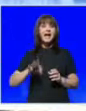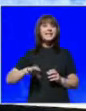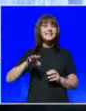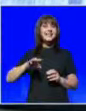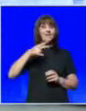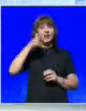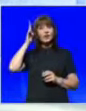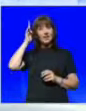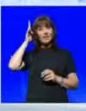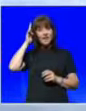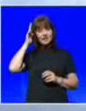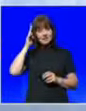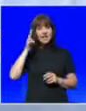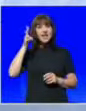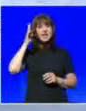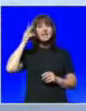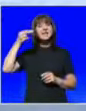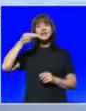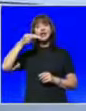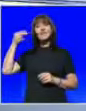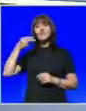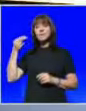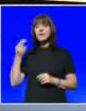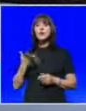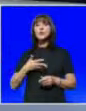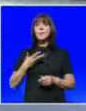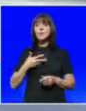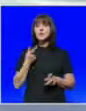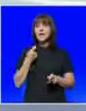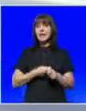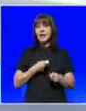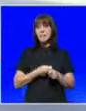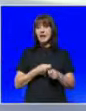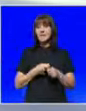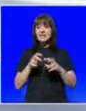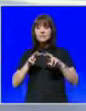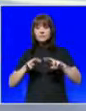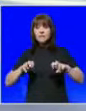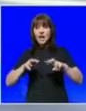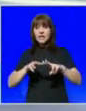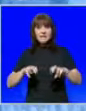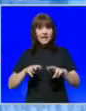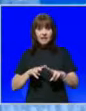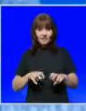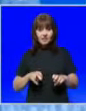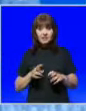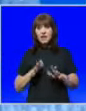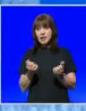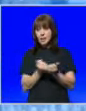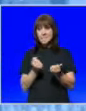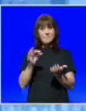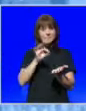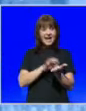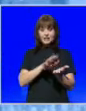на Франция и френски компании, които са поискали да се направи такова изследване и обследване на мястото